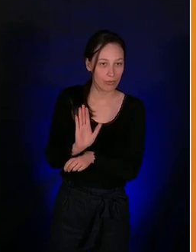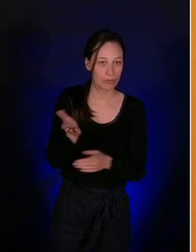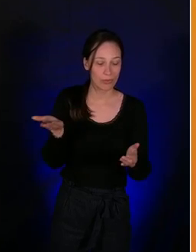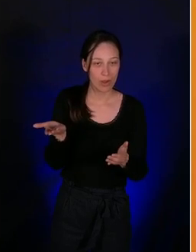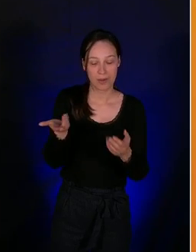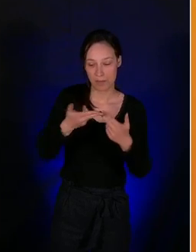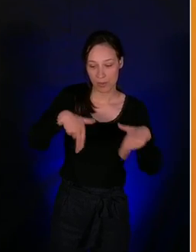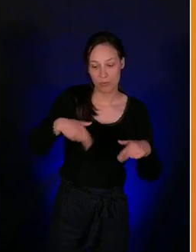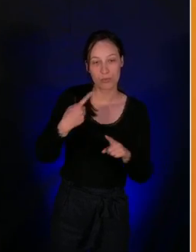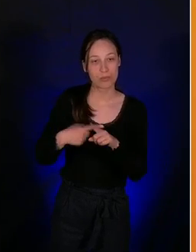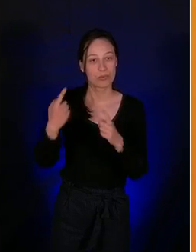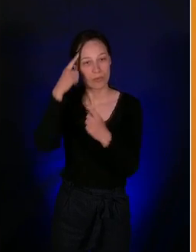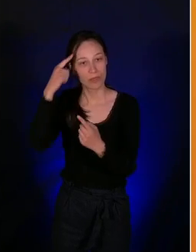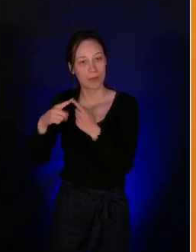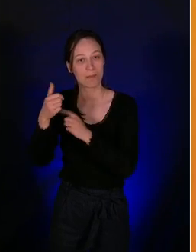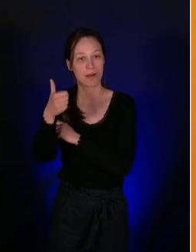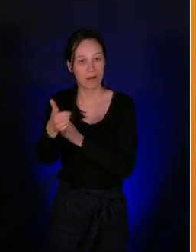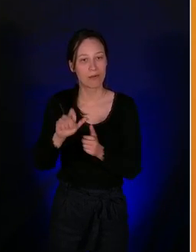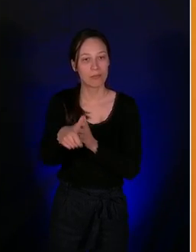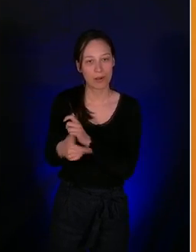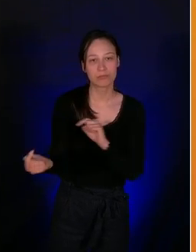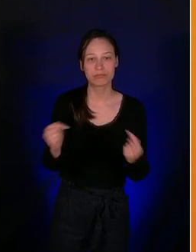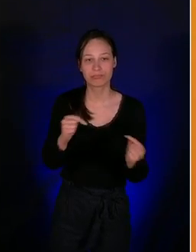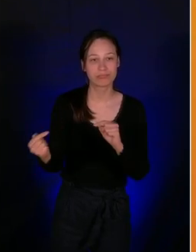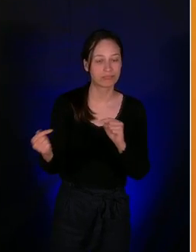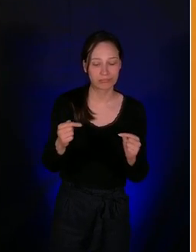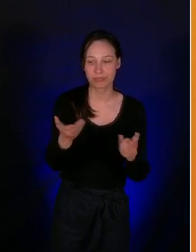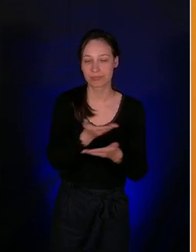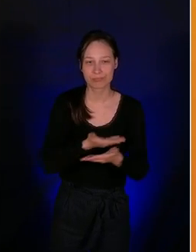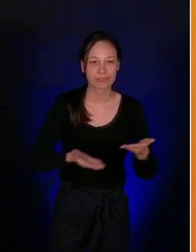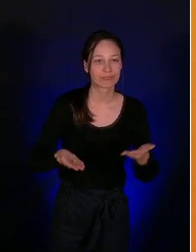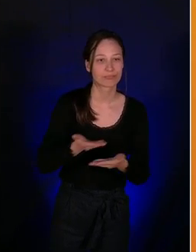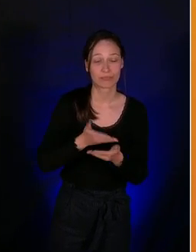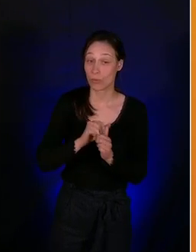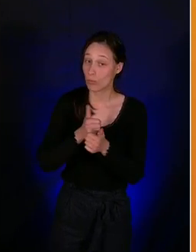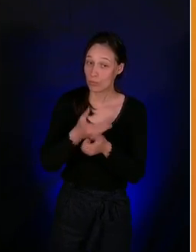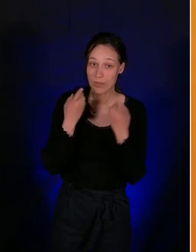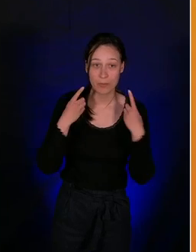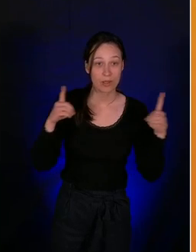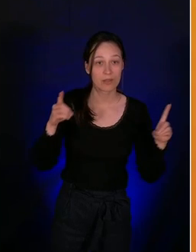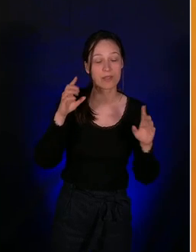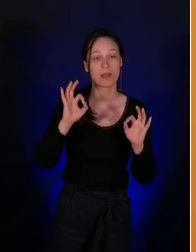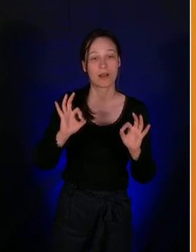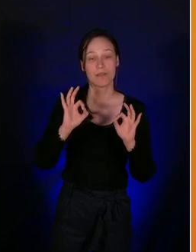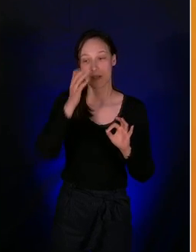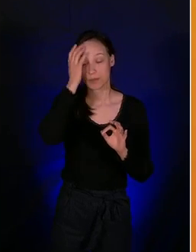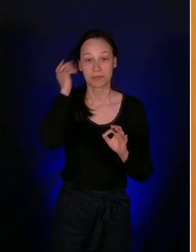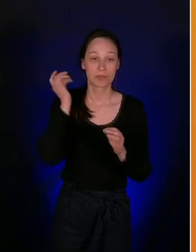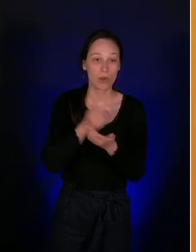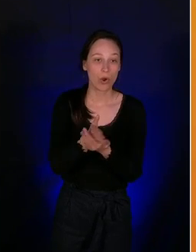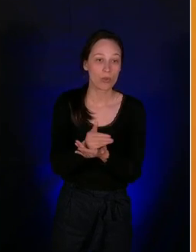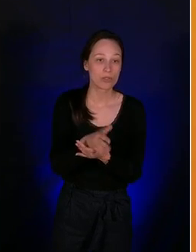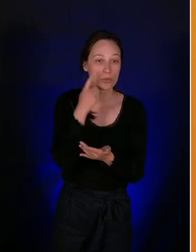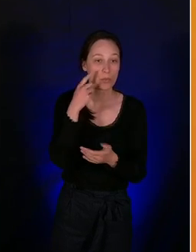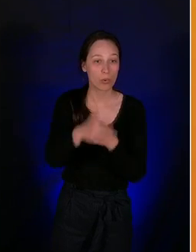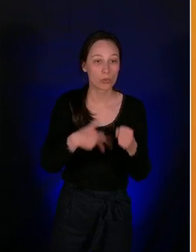débattre et de décider fraternellement et démocratiquement de nos orientations pour les trois années à venir. Tout d'abord, permettez-moi